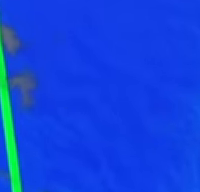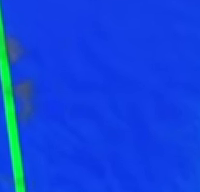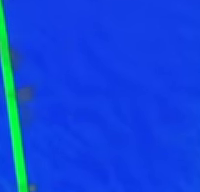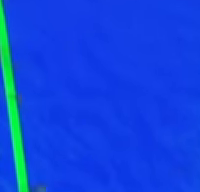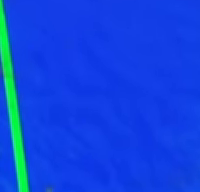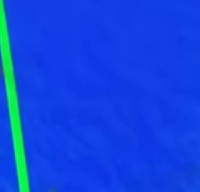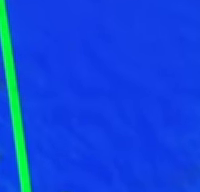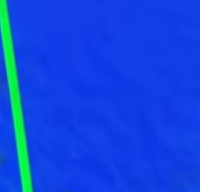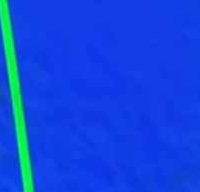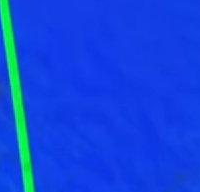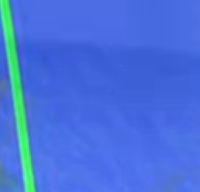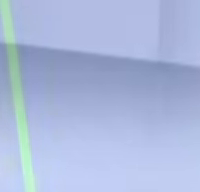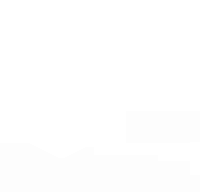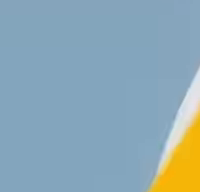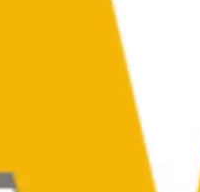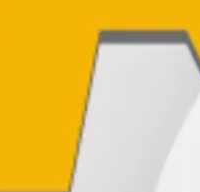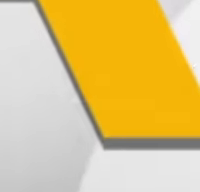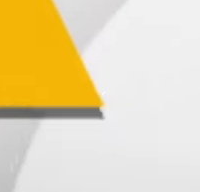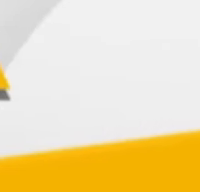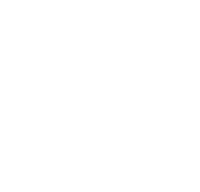kapamilya.